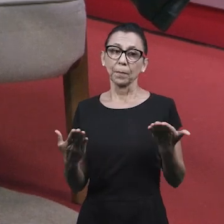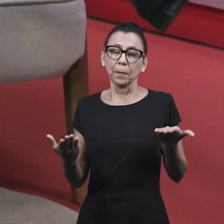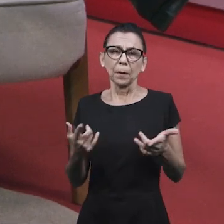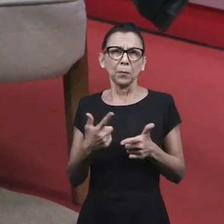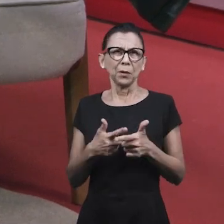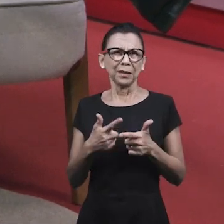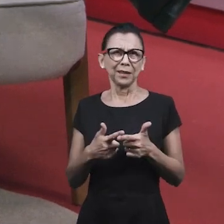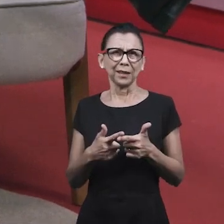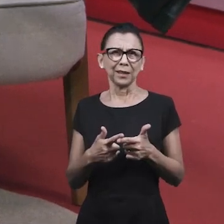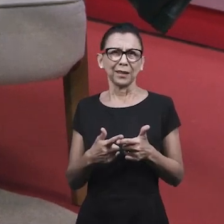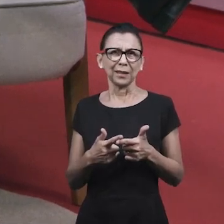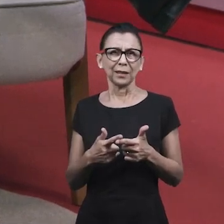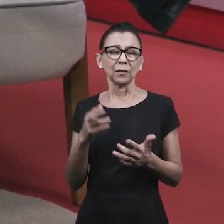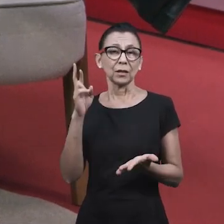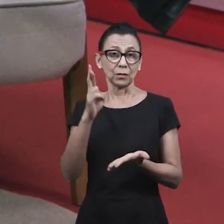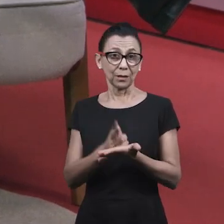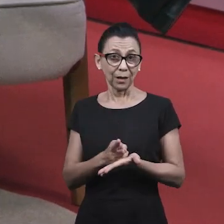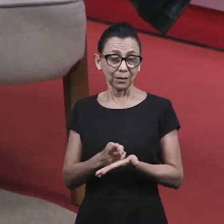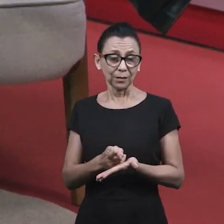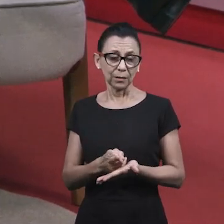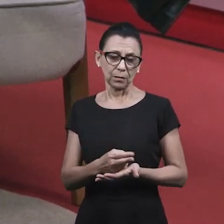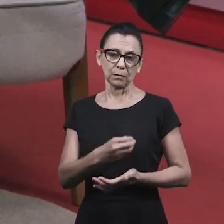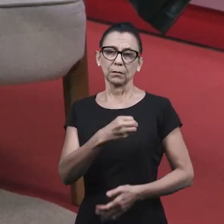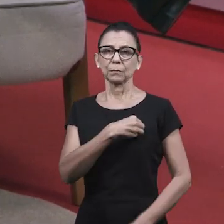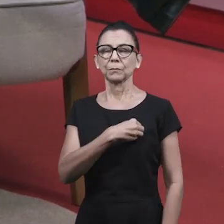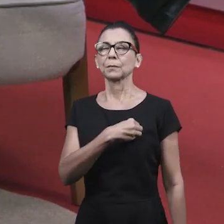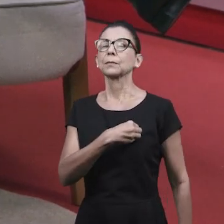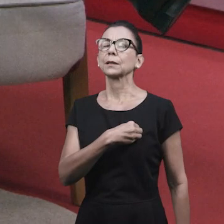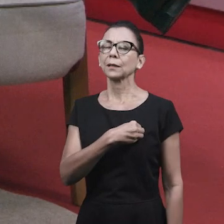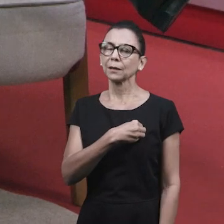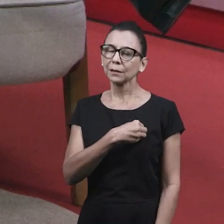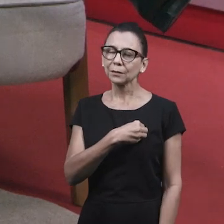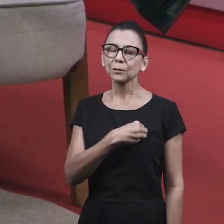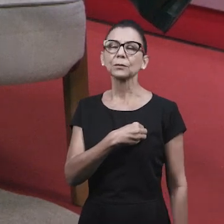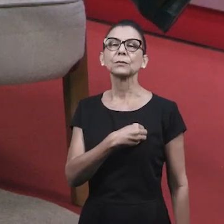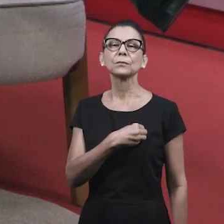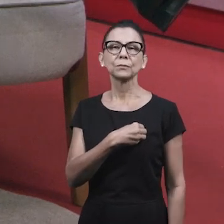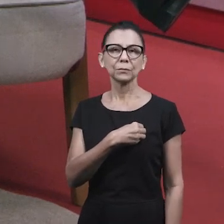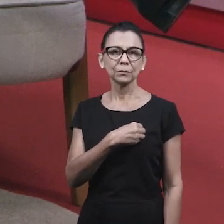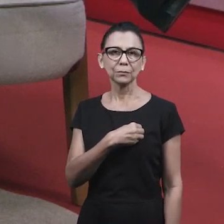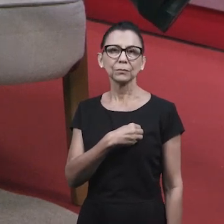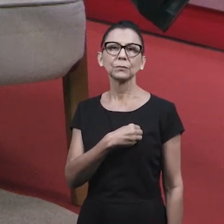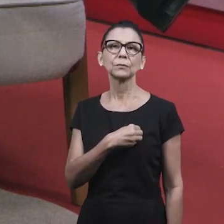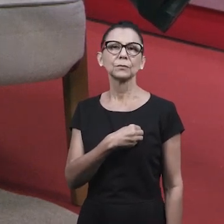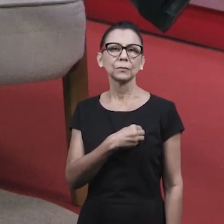condamnation qui est le résultat du péché. Donc